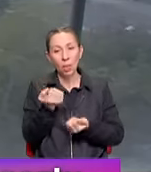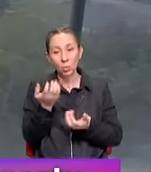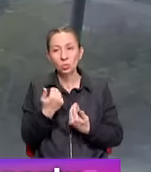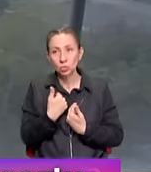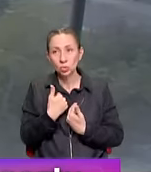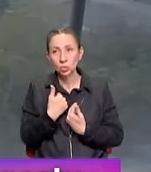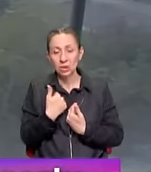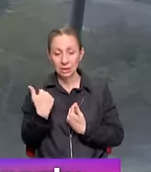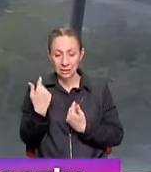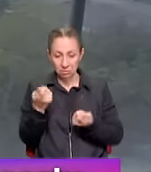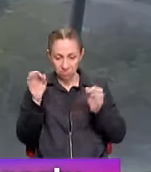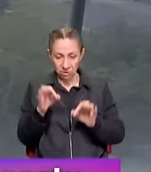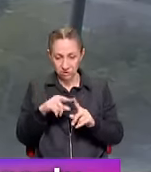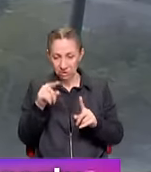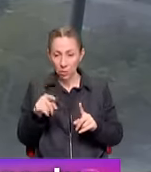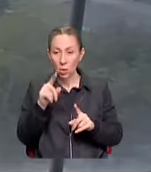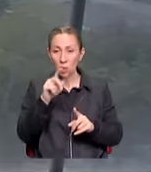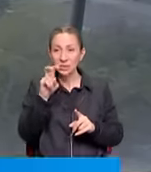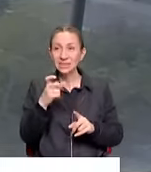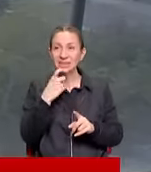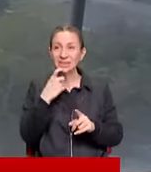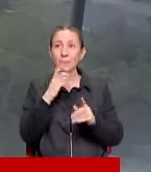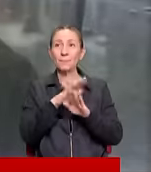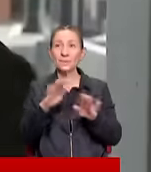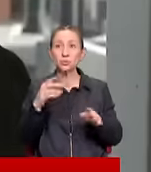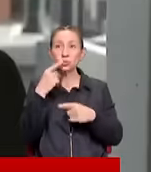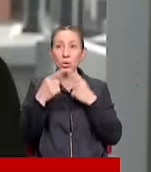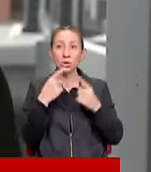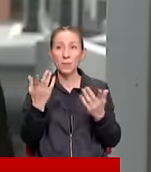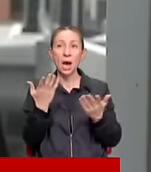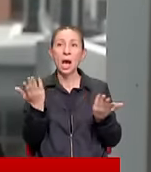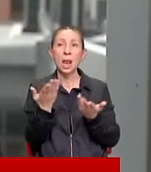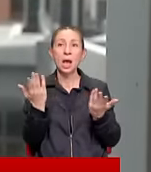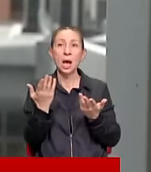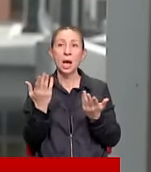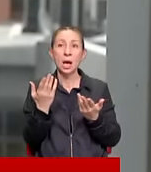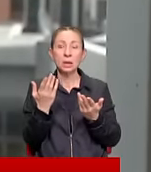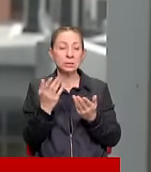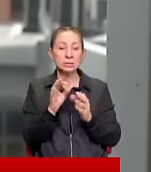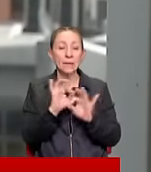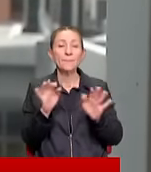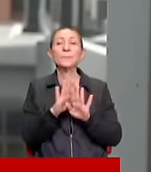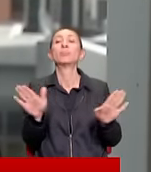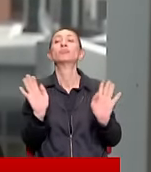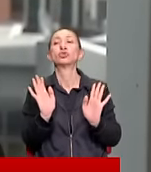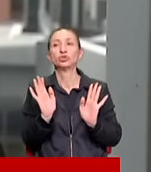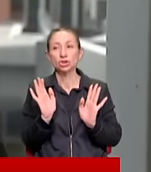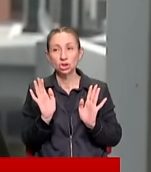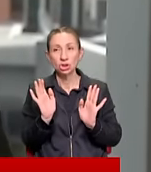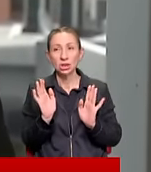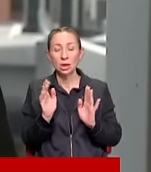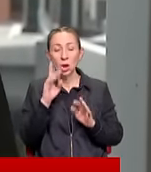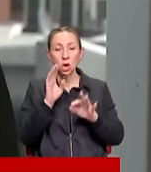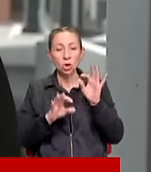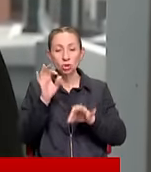ediniyoruz geldiğimiz günden beri. 18 senede bitirildiği söyleniyor ama hala tamam yani bitirilmemiş. Ve